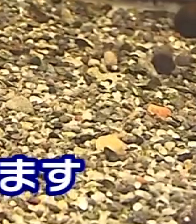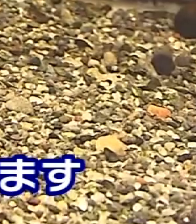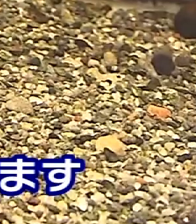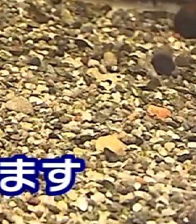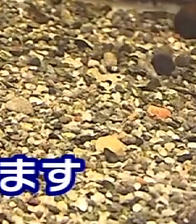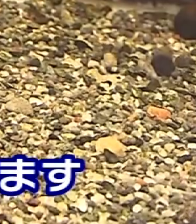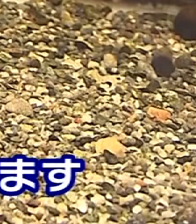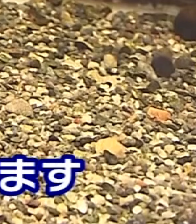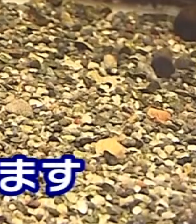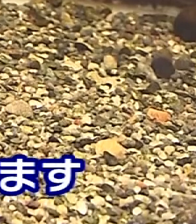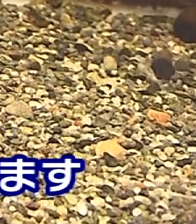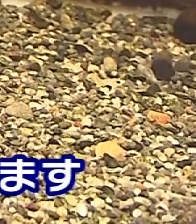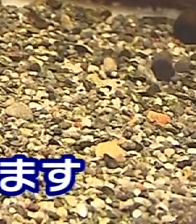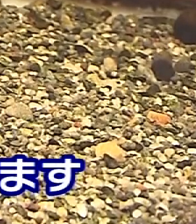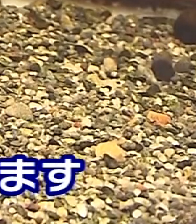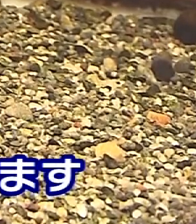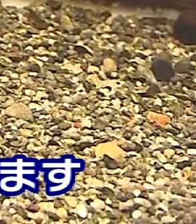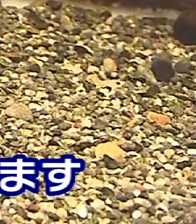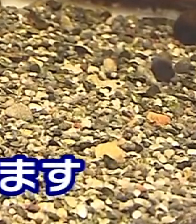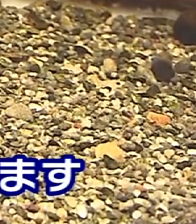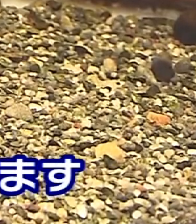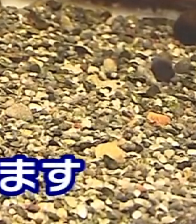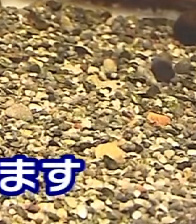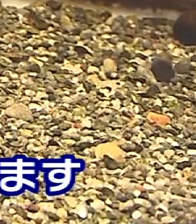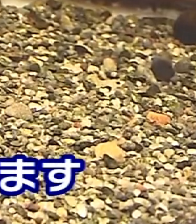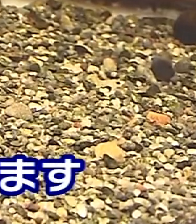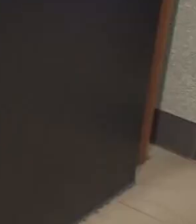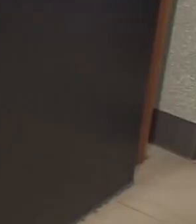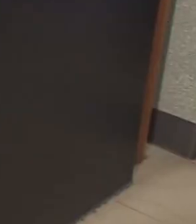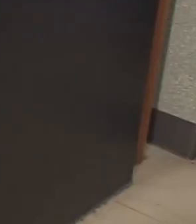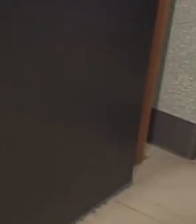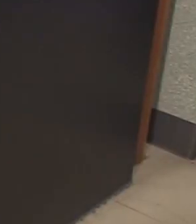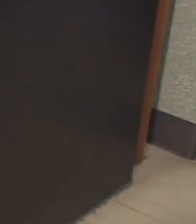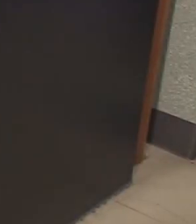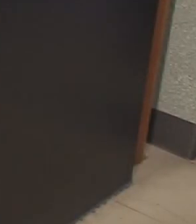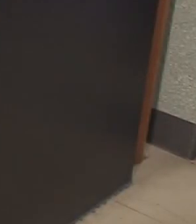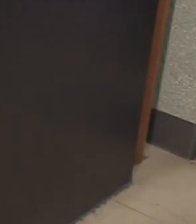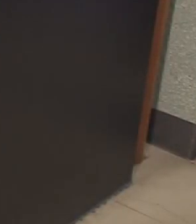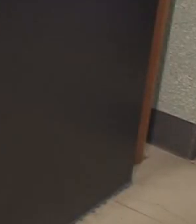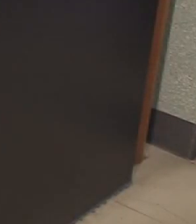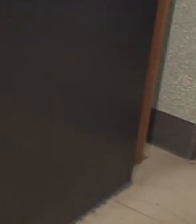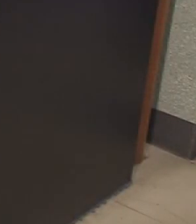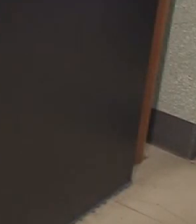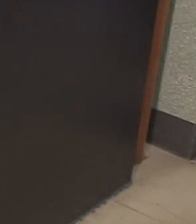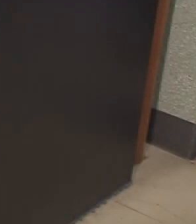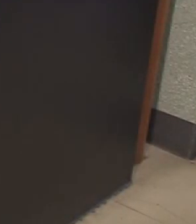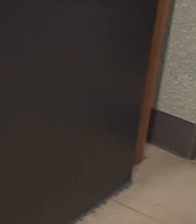世界に興味を持っていただけたらいいなと思います。